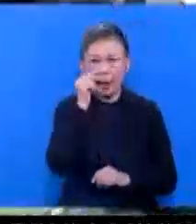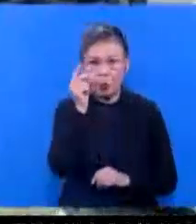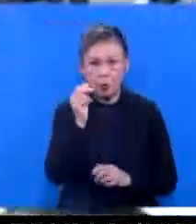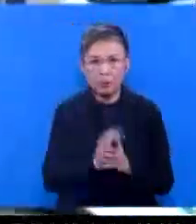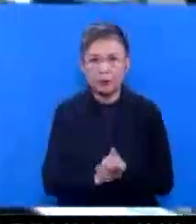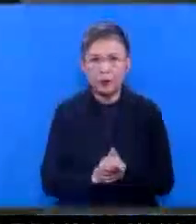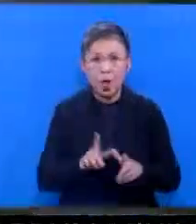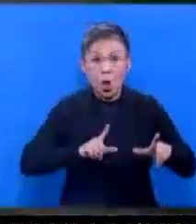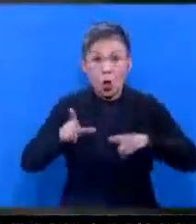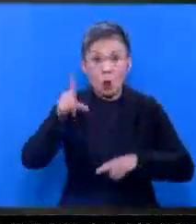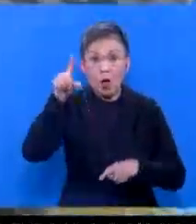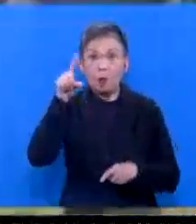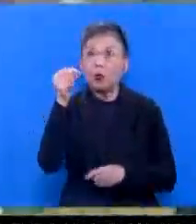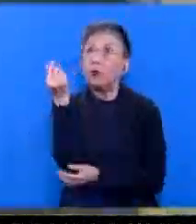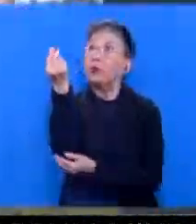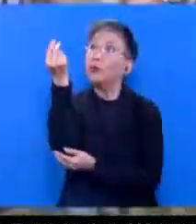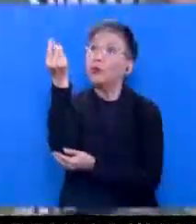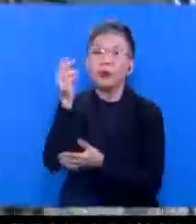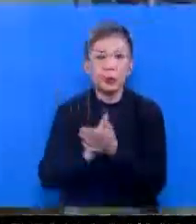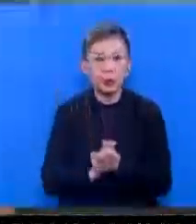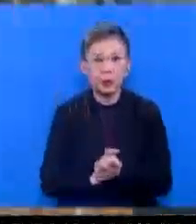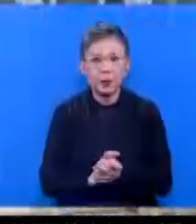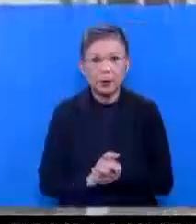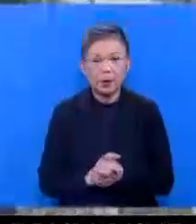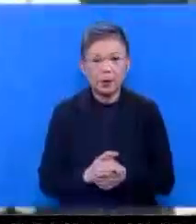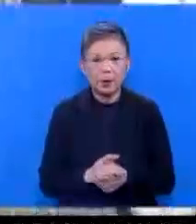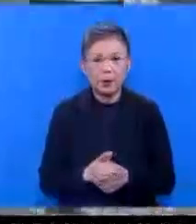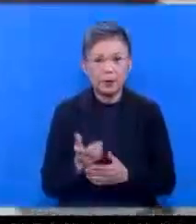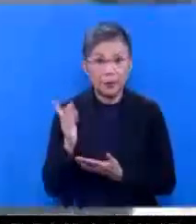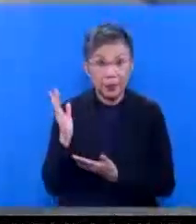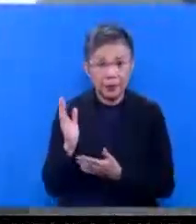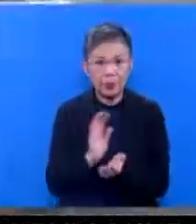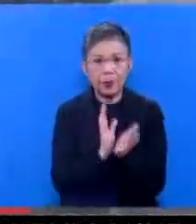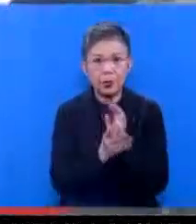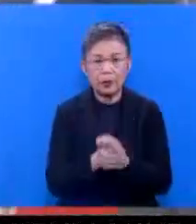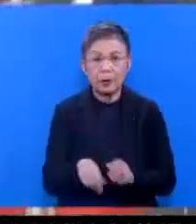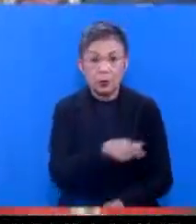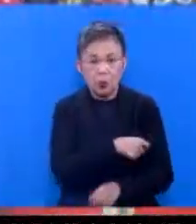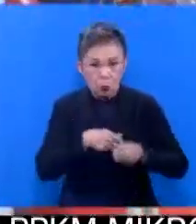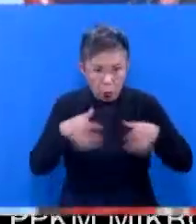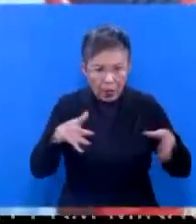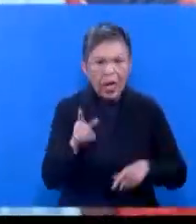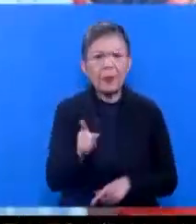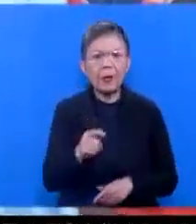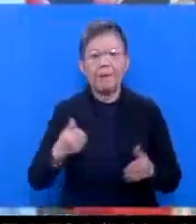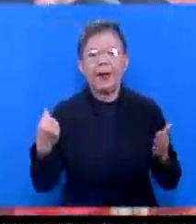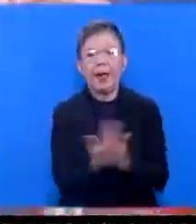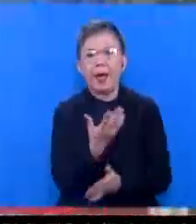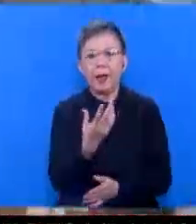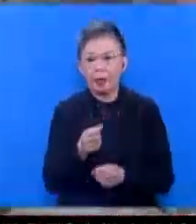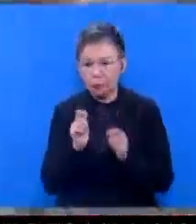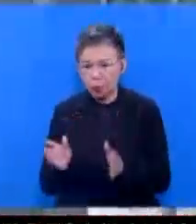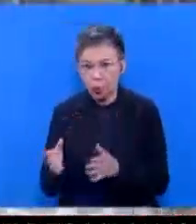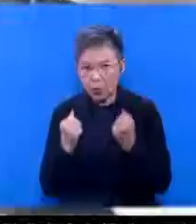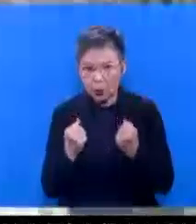burung berkicau yang digelar di Jalan Raya Prapen Panjang Jiwo, Surabaya ini dibubarkan karena melanggar protokol